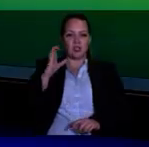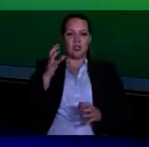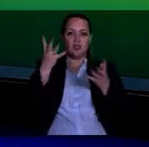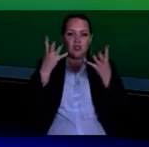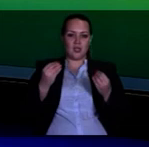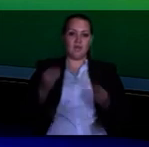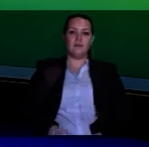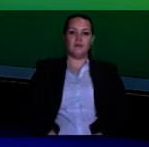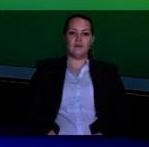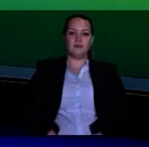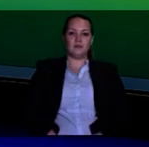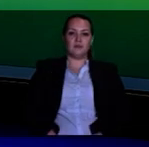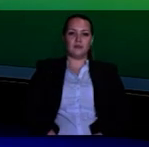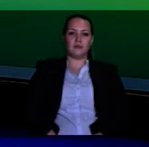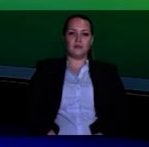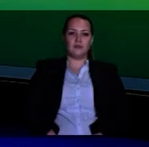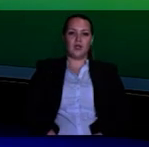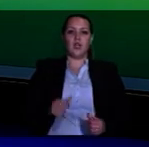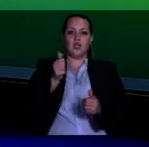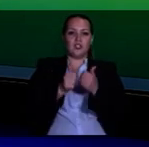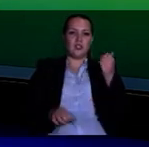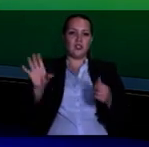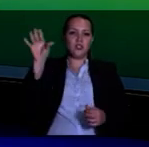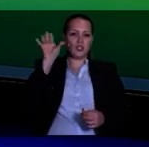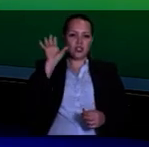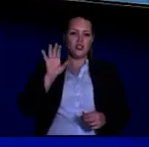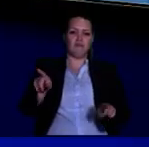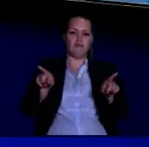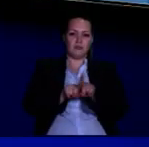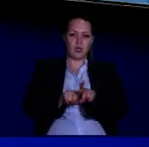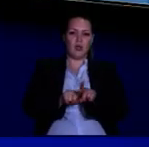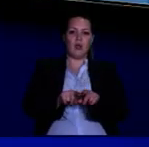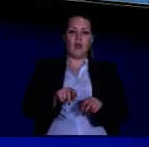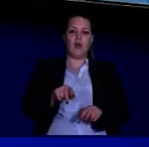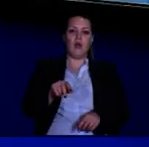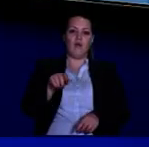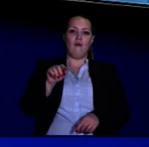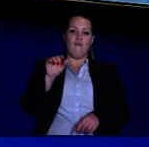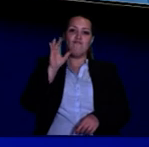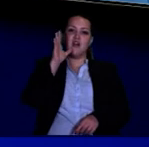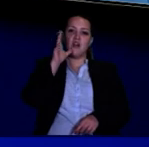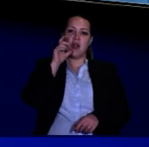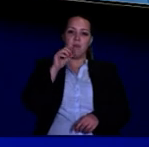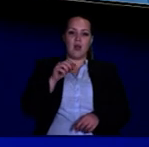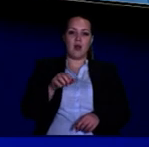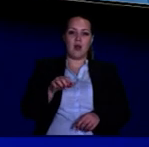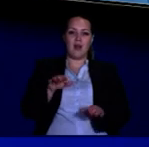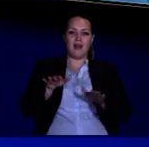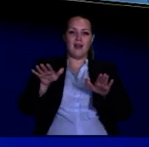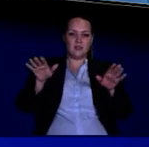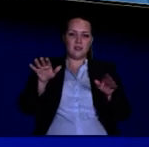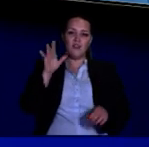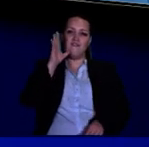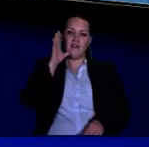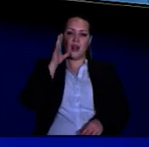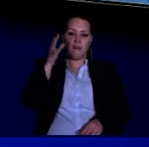лет. Мы часто слышим такие выражения. Время летит. Время